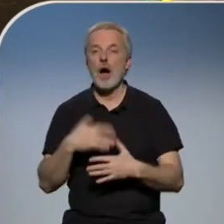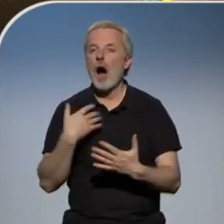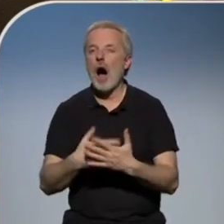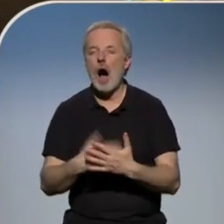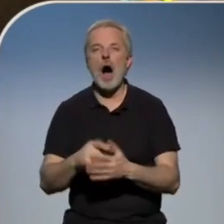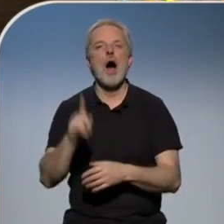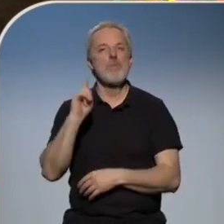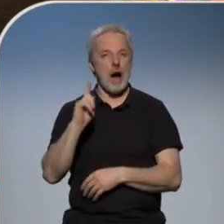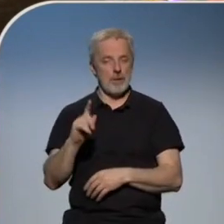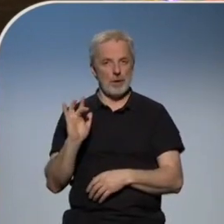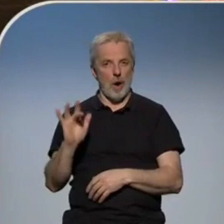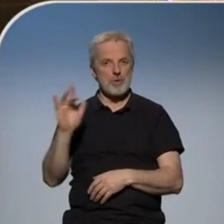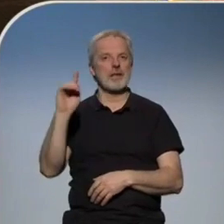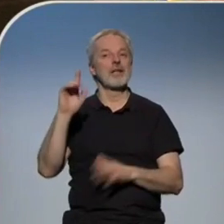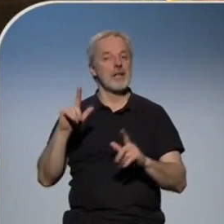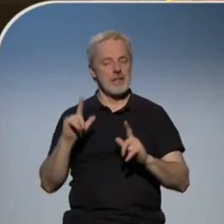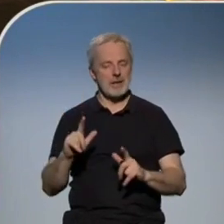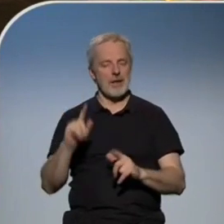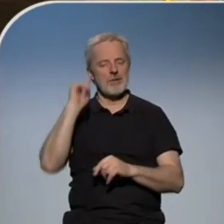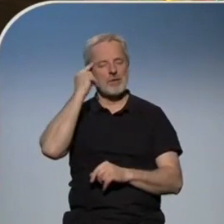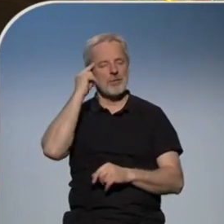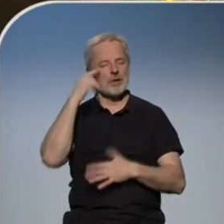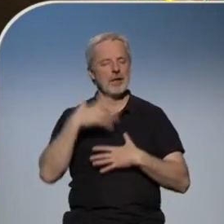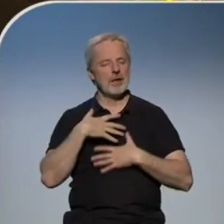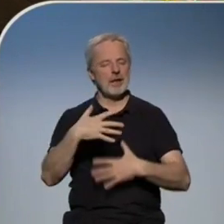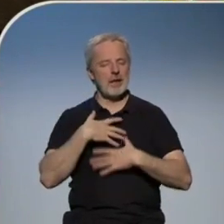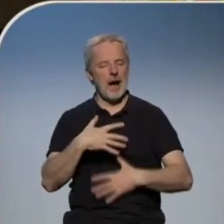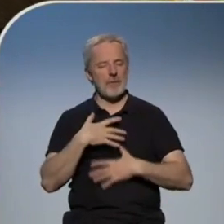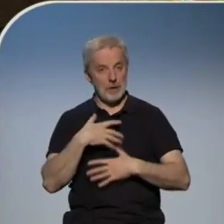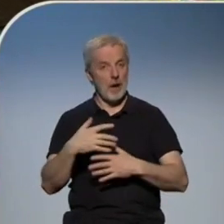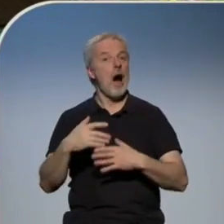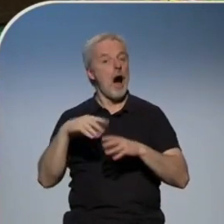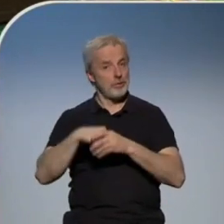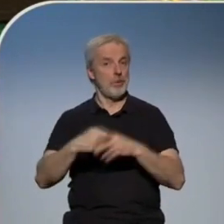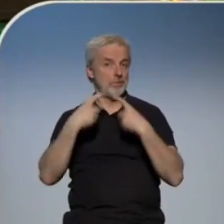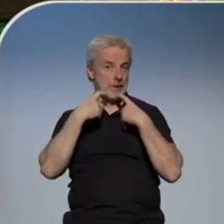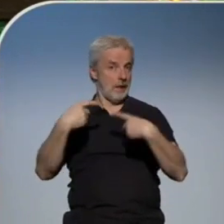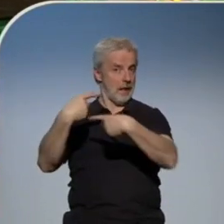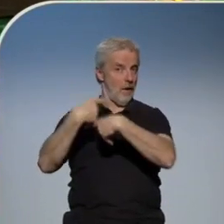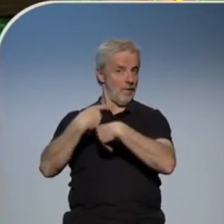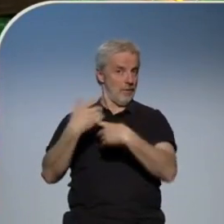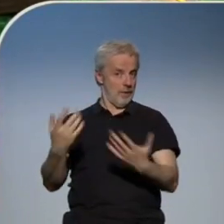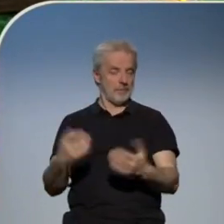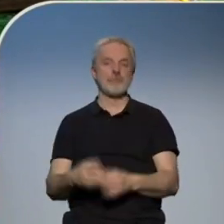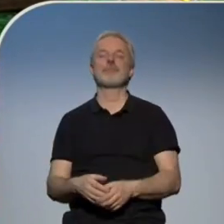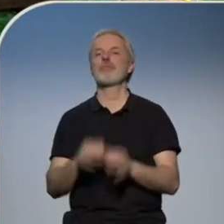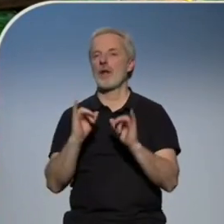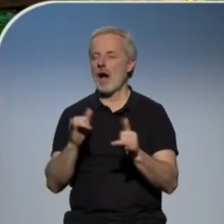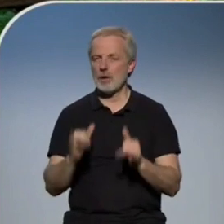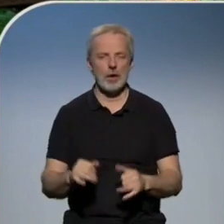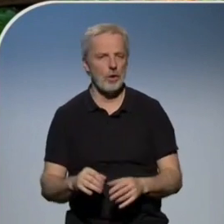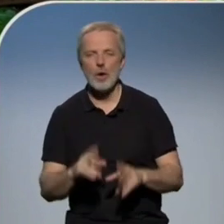se zastavit, zaměřit se na ten dech, soustředit se na to, abychom dýchali správně a pomůže nám to i na tu psychiku. Ano. Mm-hmm. Ona je celá řada technik, jak pracovat s hlavou. Tak jako